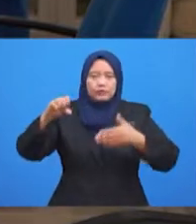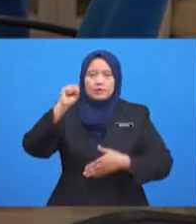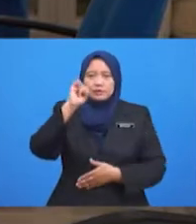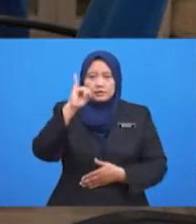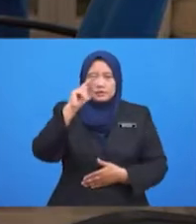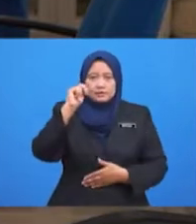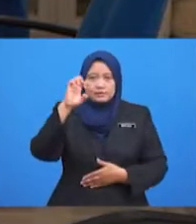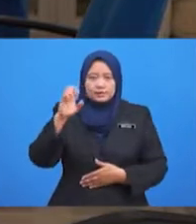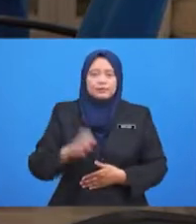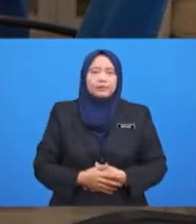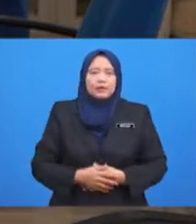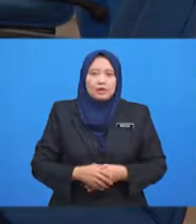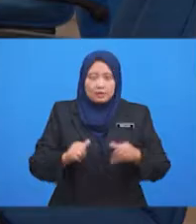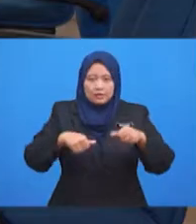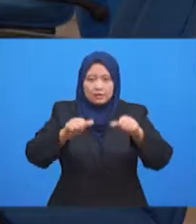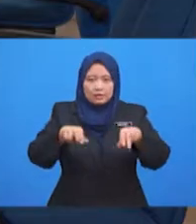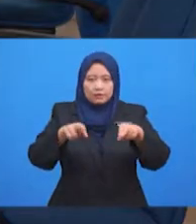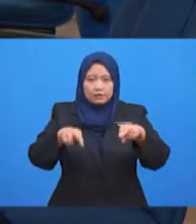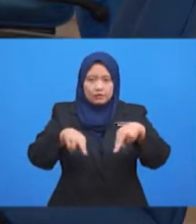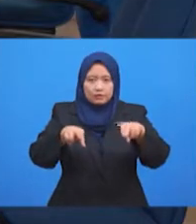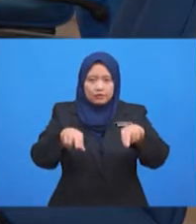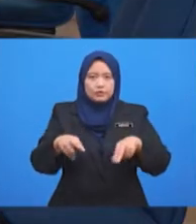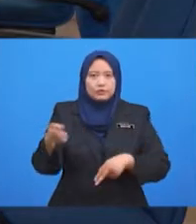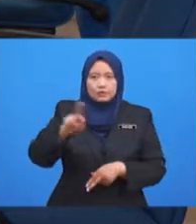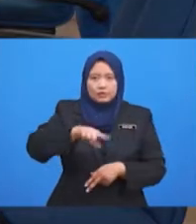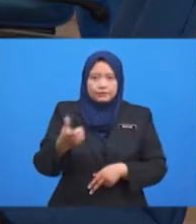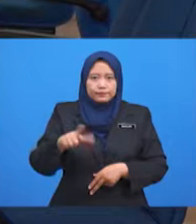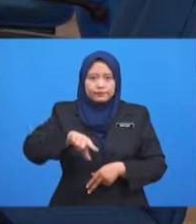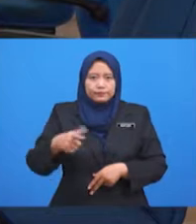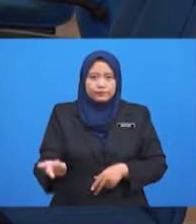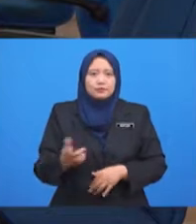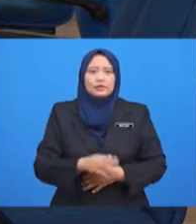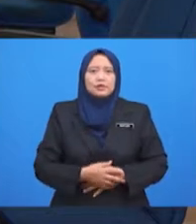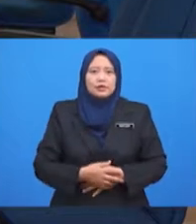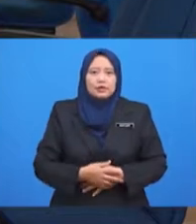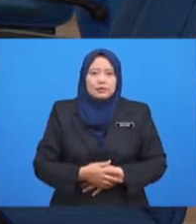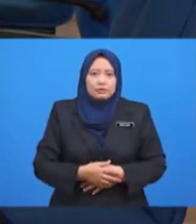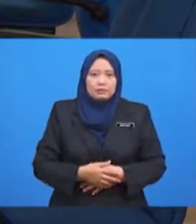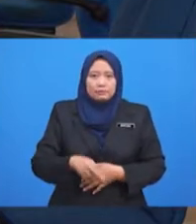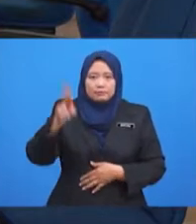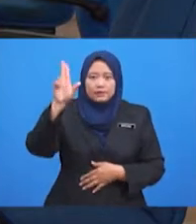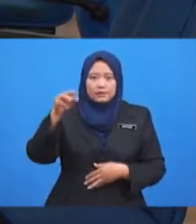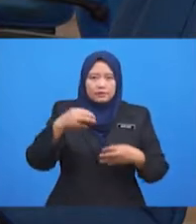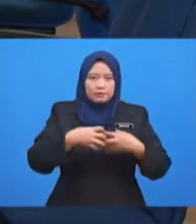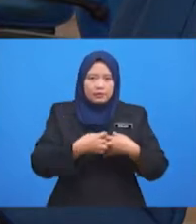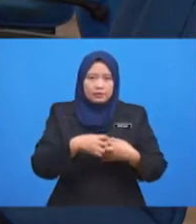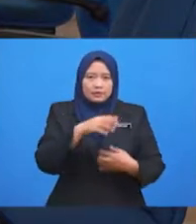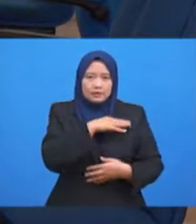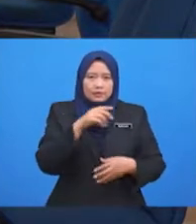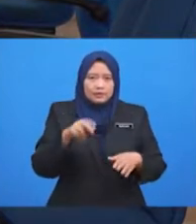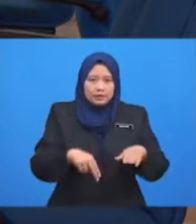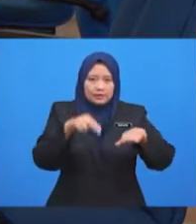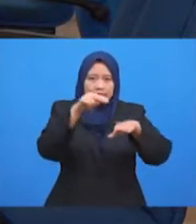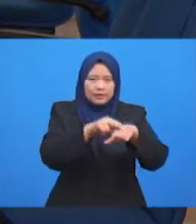arus terus-menerus. Pasangkan mesin dan naikkan intensiti frekuensi gelombang rendah